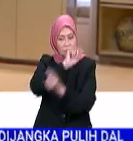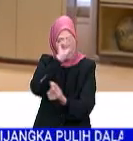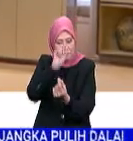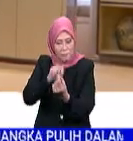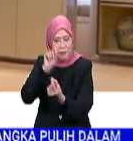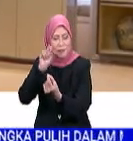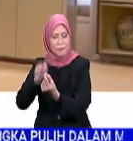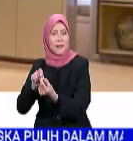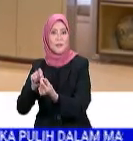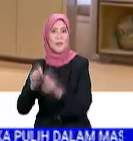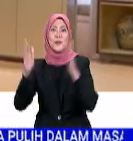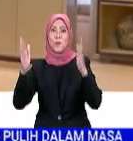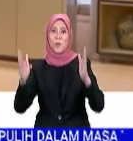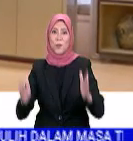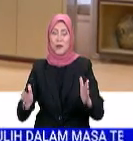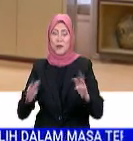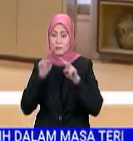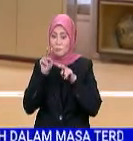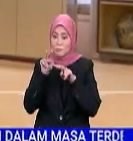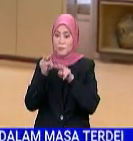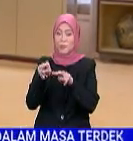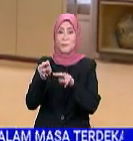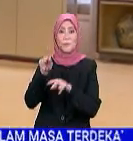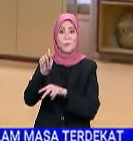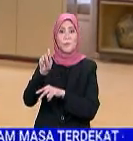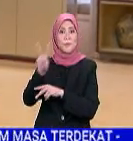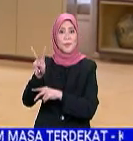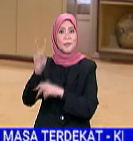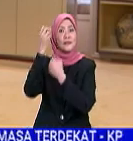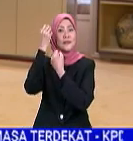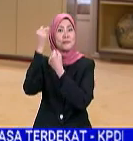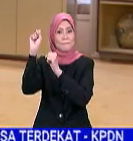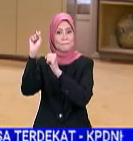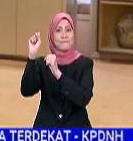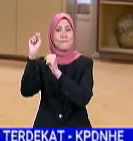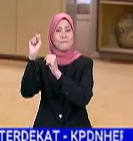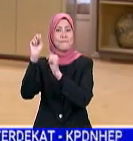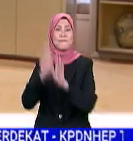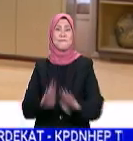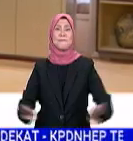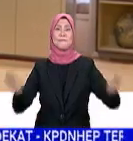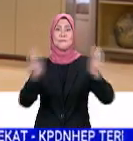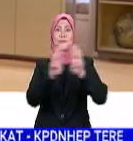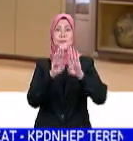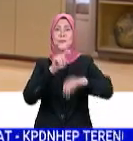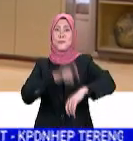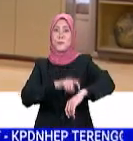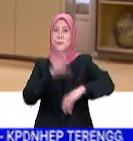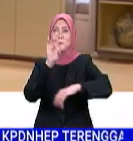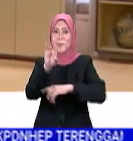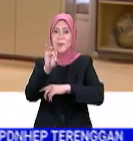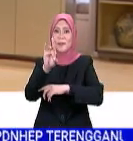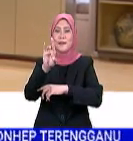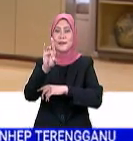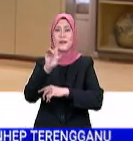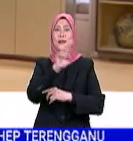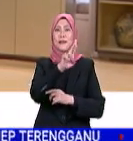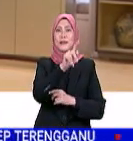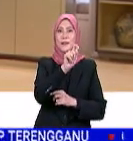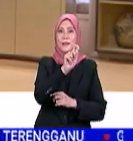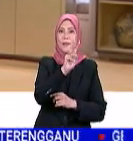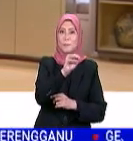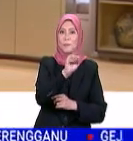juga penuntun yang memang Setia menonton berita 8.31 dadu Hai